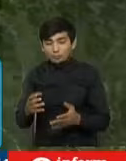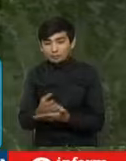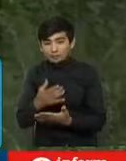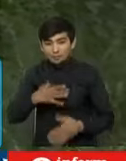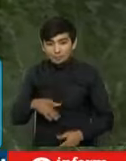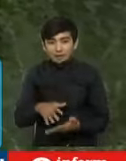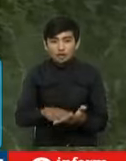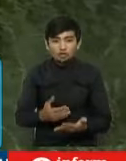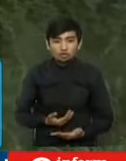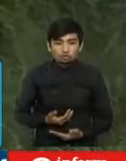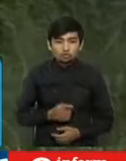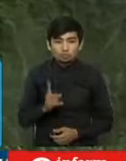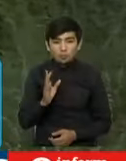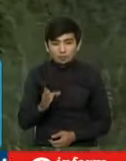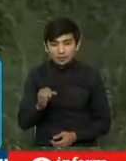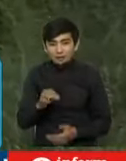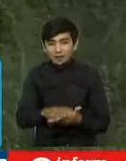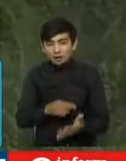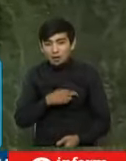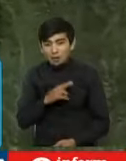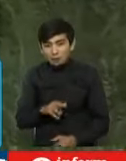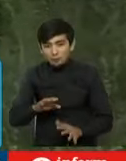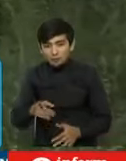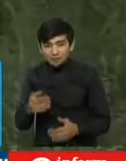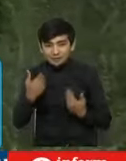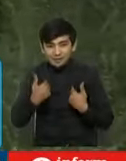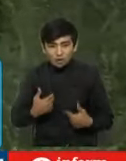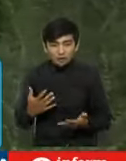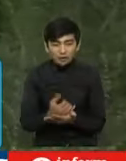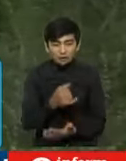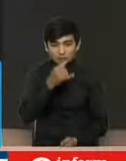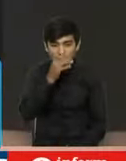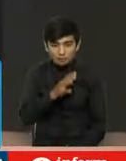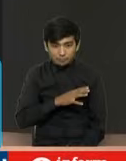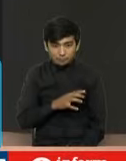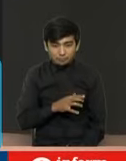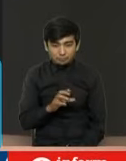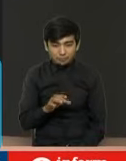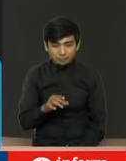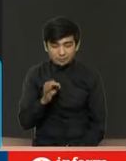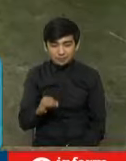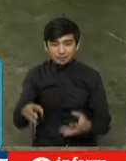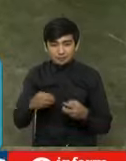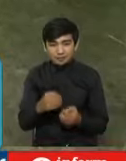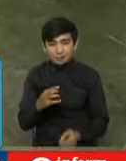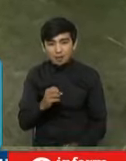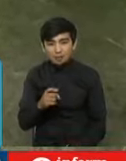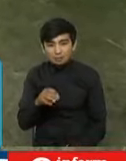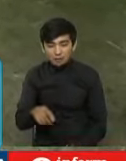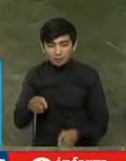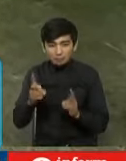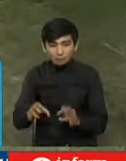балам өмірі не боларын? Өліп қалса да сүйегінде таппай қалатын жағдай болып тұр екен де бұл жерде. Бақытбек Қасымы бұлының жараланып